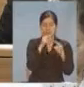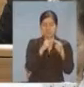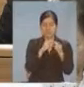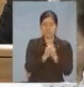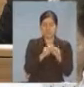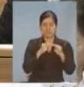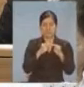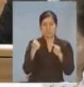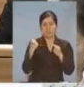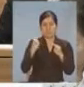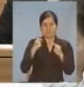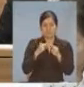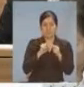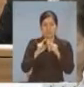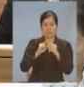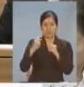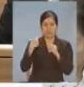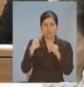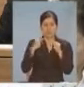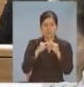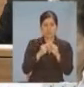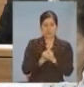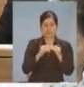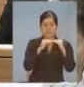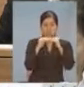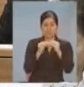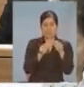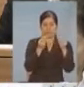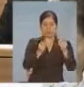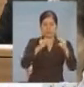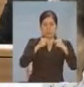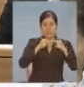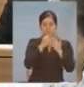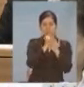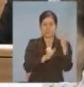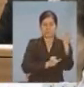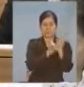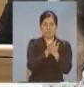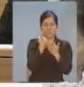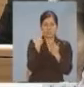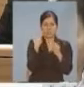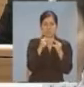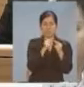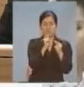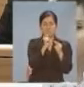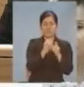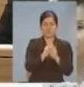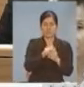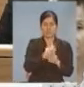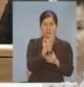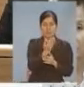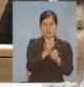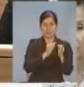ธรรมให้กับพี่น้องประชาชนผู้เสียภาษีอากรหรือไม่นี่ก็เป็นคำถามที่สองนะคะที่รัฐบาลก็ควรมีคำตอบให้กับพี่น้องประชาช